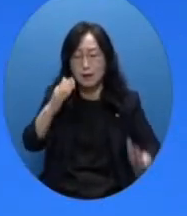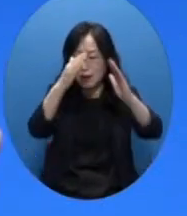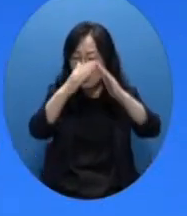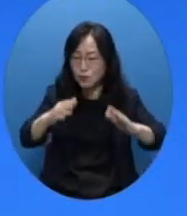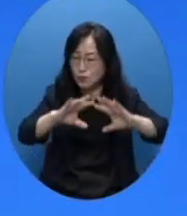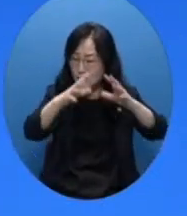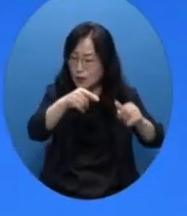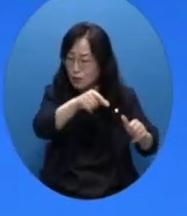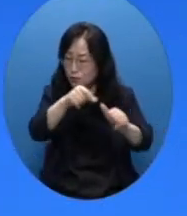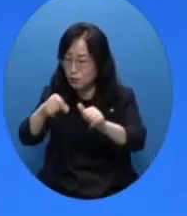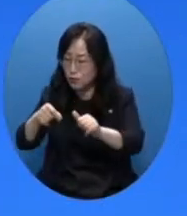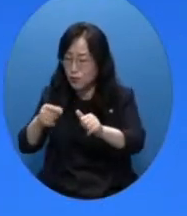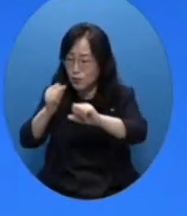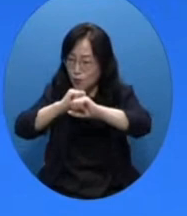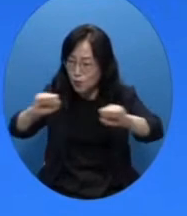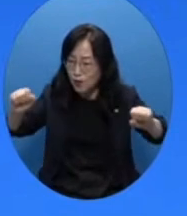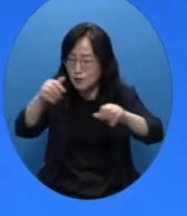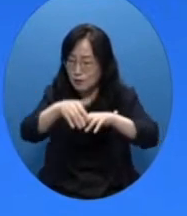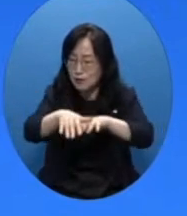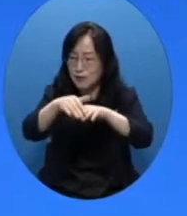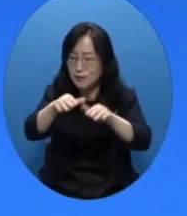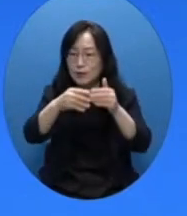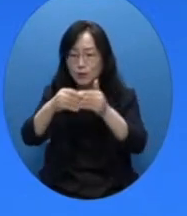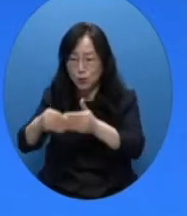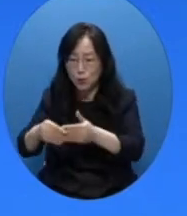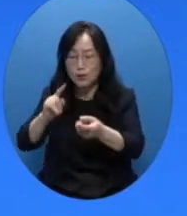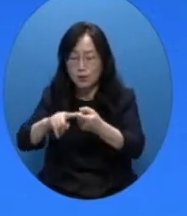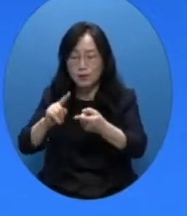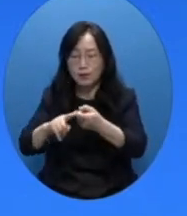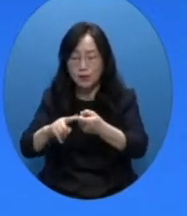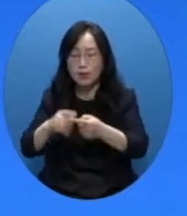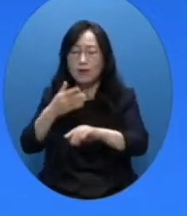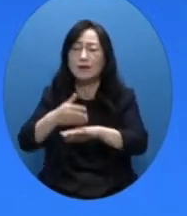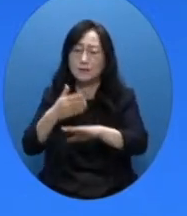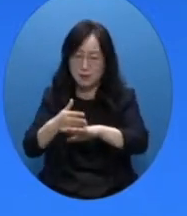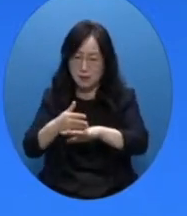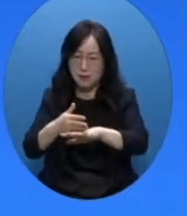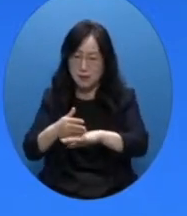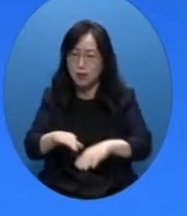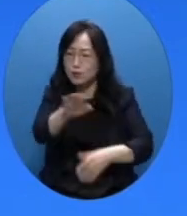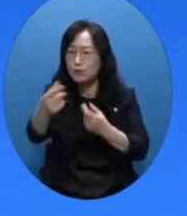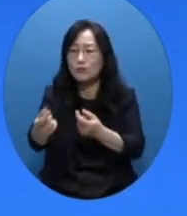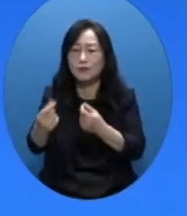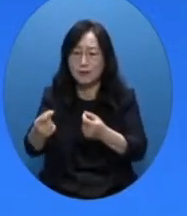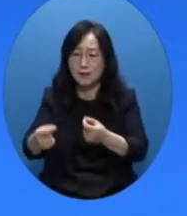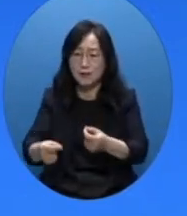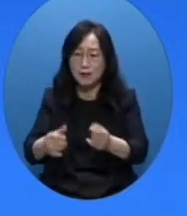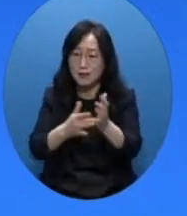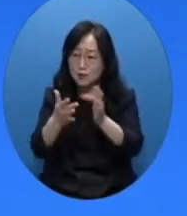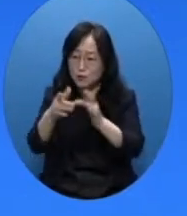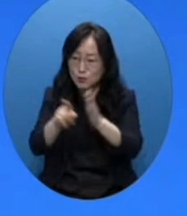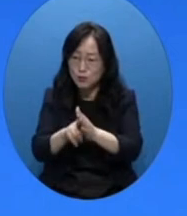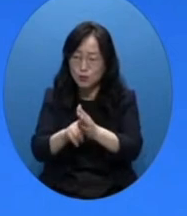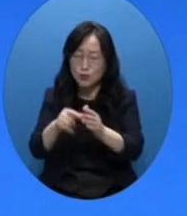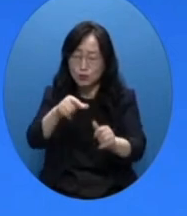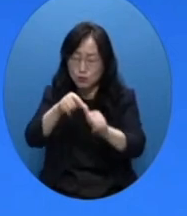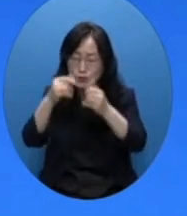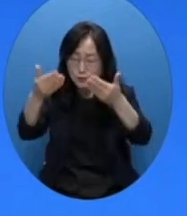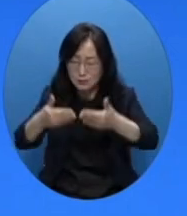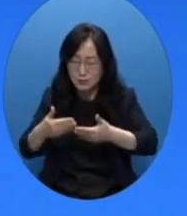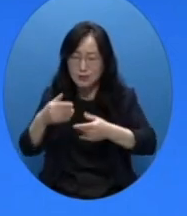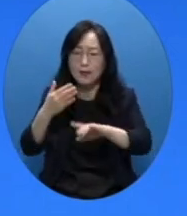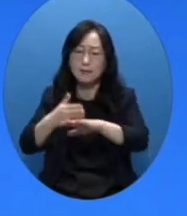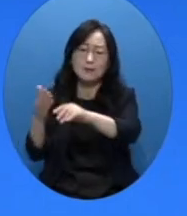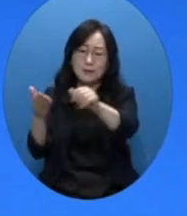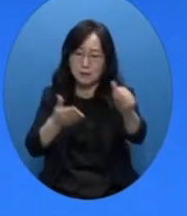주시고 광야길을 인도해 주시고 이 일에 대해서 감사했습니다. 우리 예수 믿고 난 다음 우리는 늘 구원의 은혜에 감사해야 되는 것입니다.